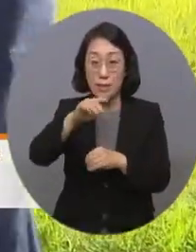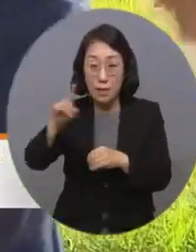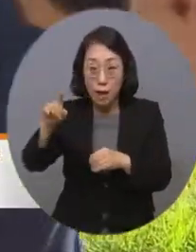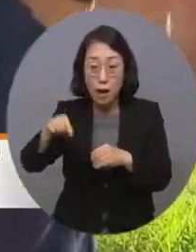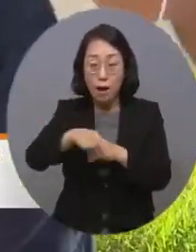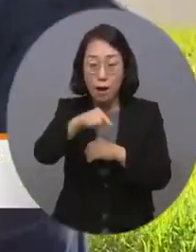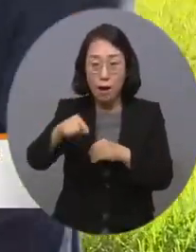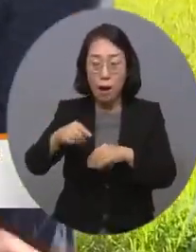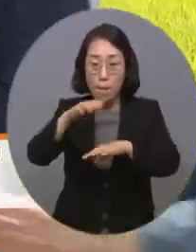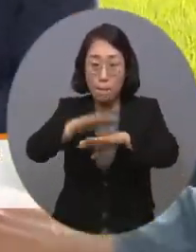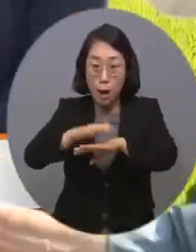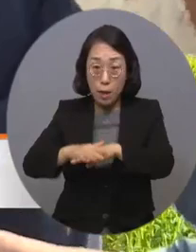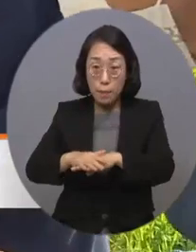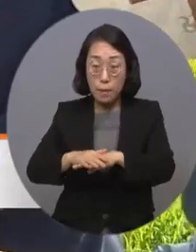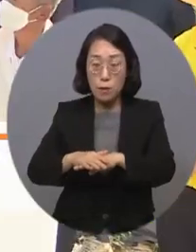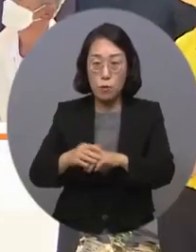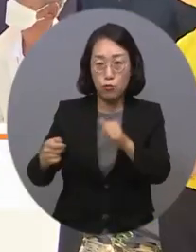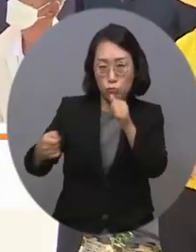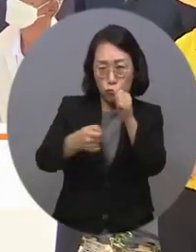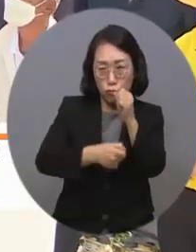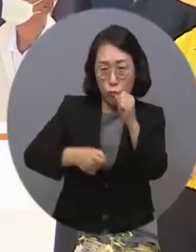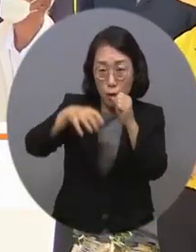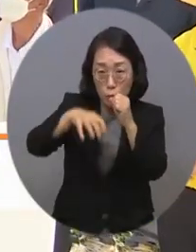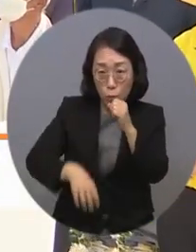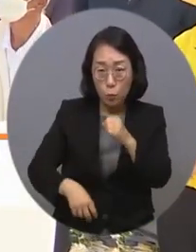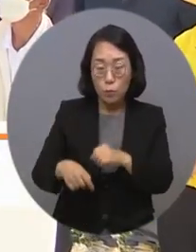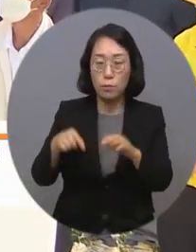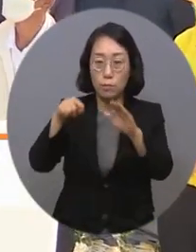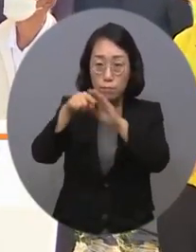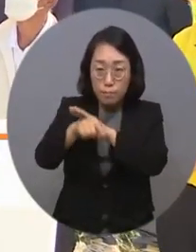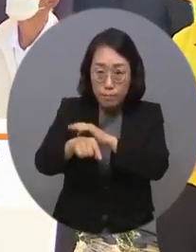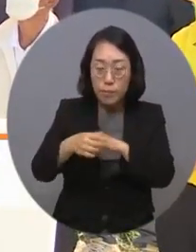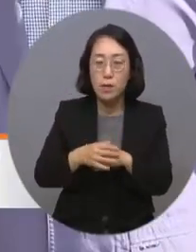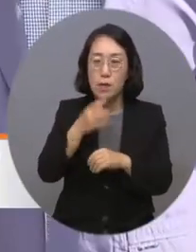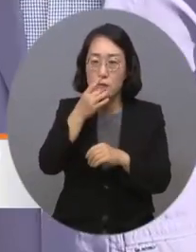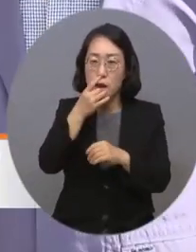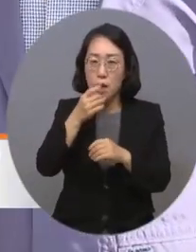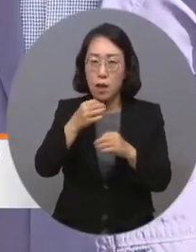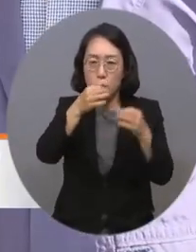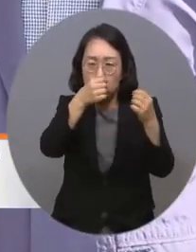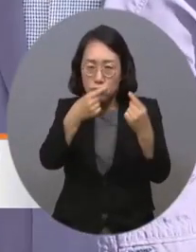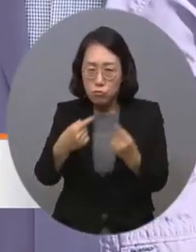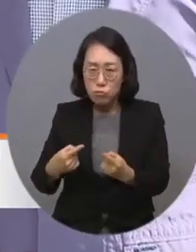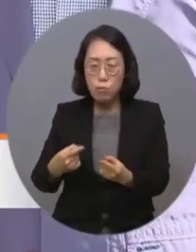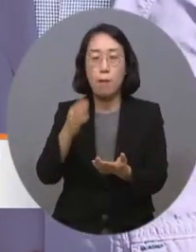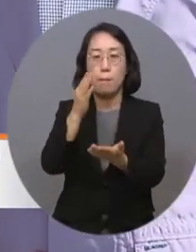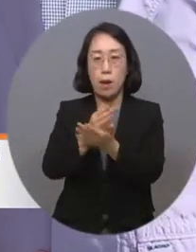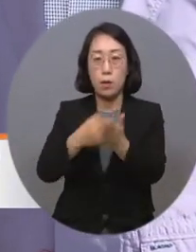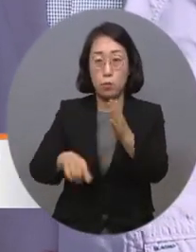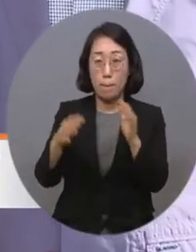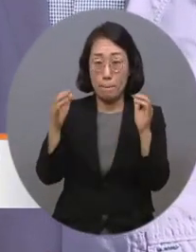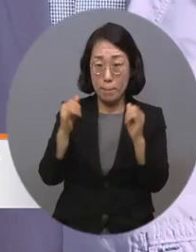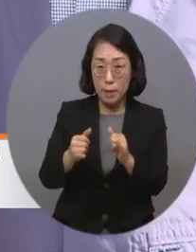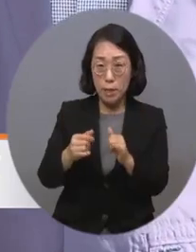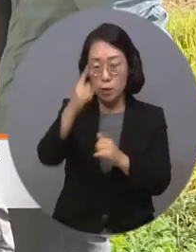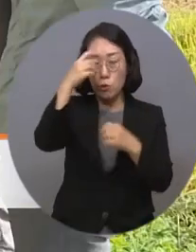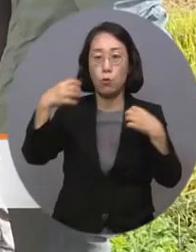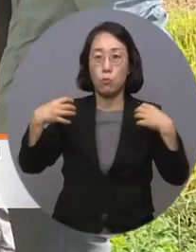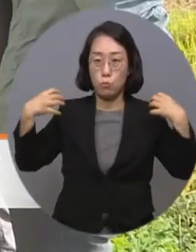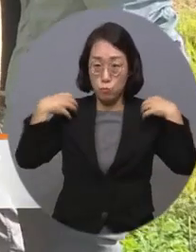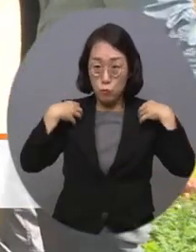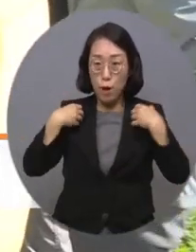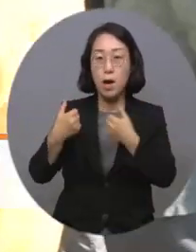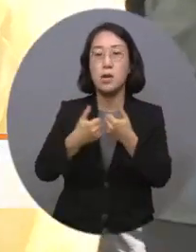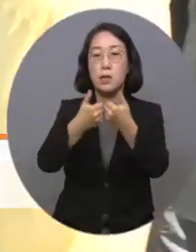벼수확 현장인 장성군을 찾아 쌀값 하락을 대비해 선제적 시장 격리가 이루어지도록 정부와 긴밀히